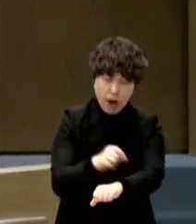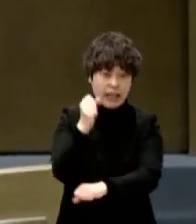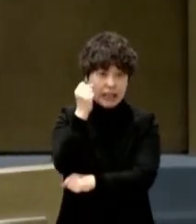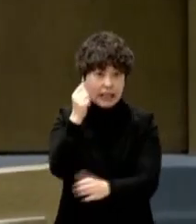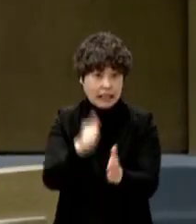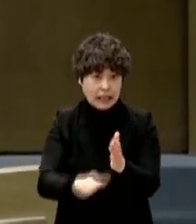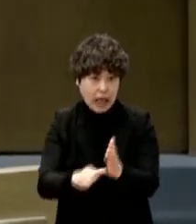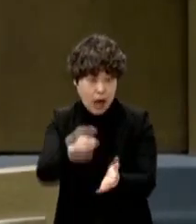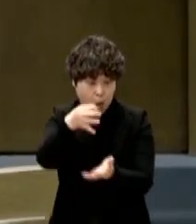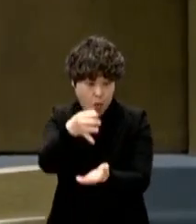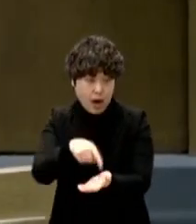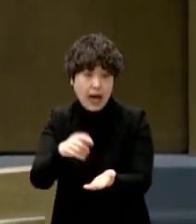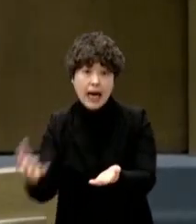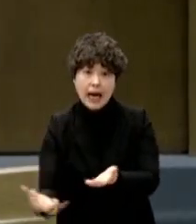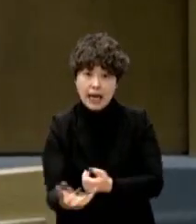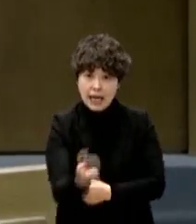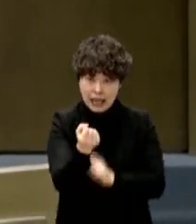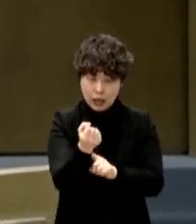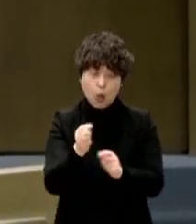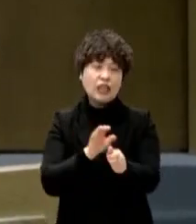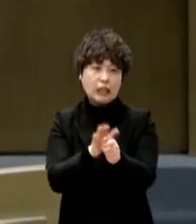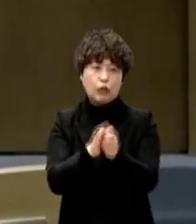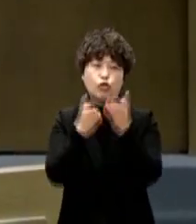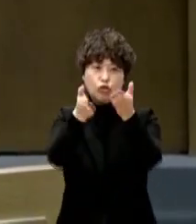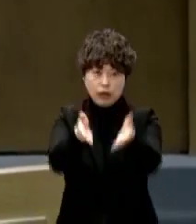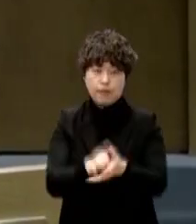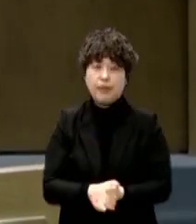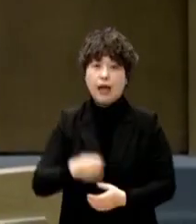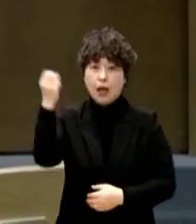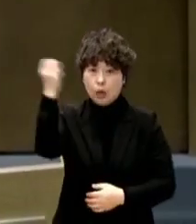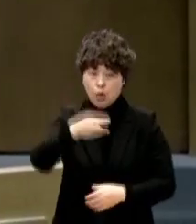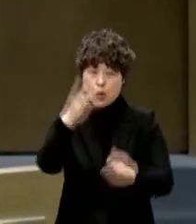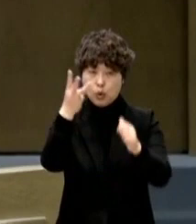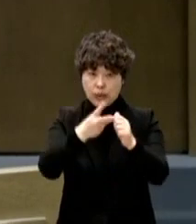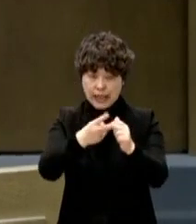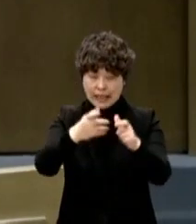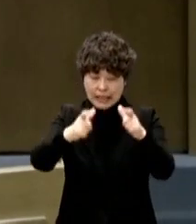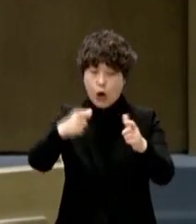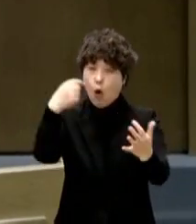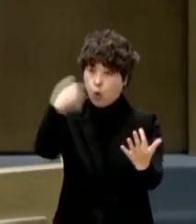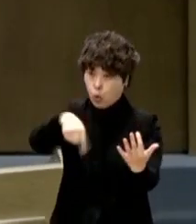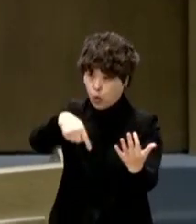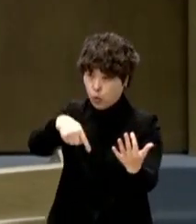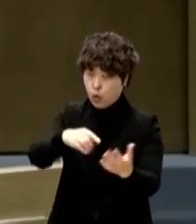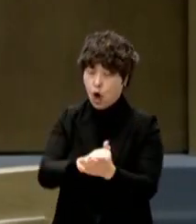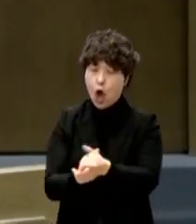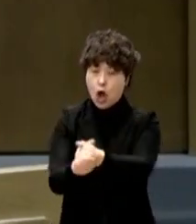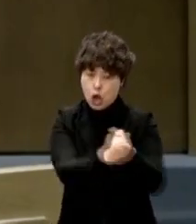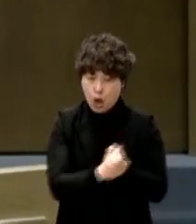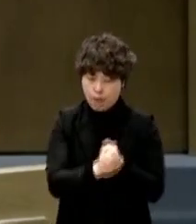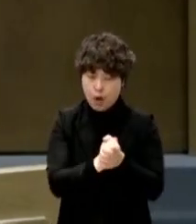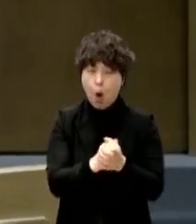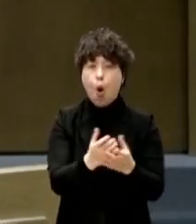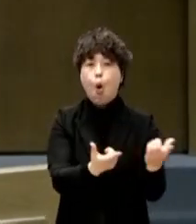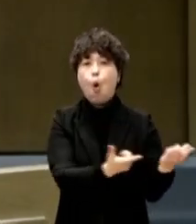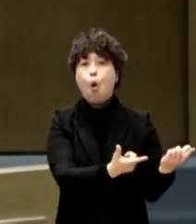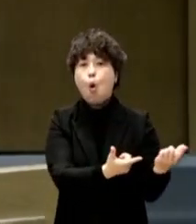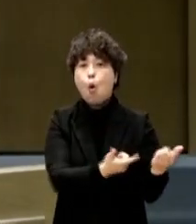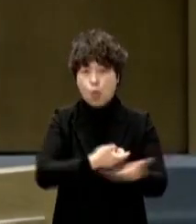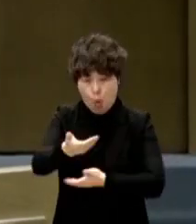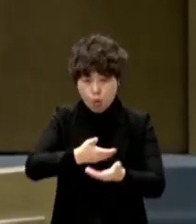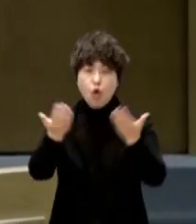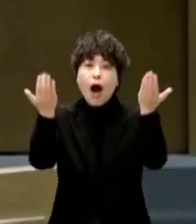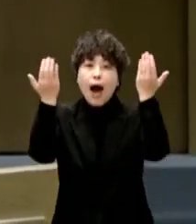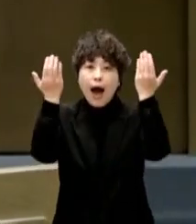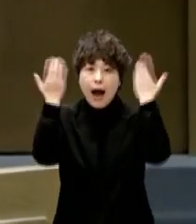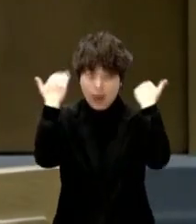투입해서 지원하도록 하겠습니다. 셋째, 지역교육, 지역협력 공유학교를 강화해